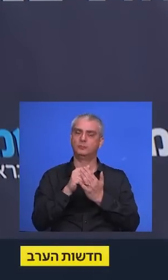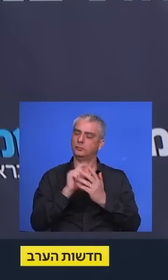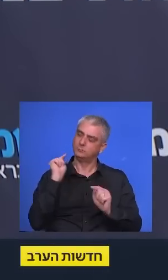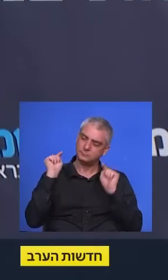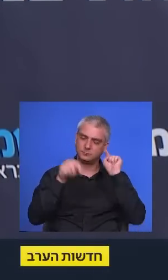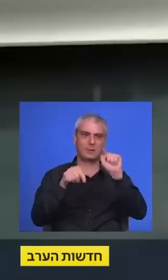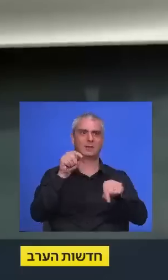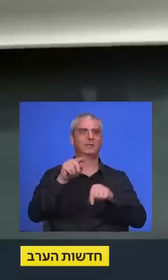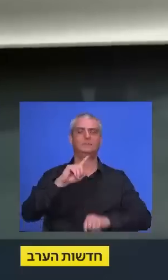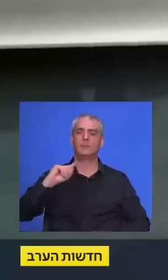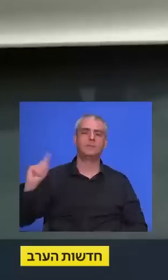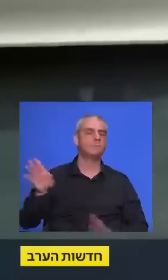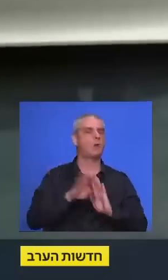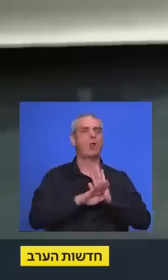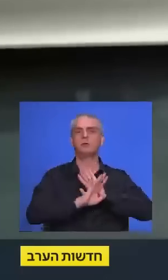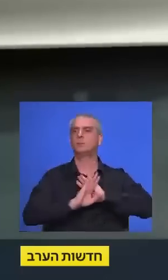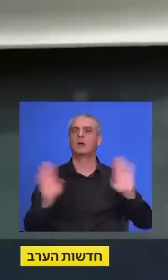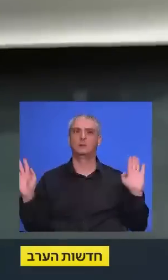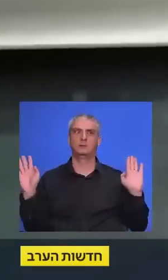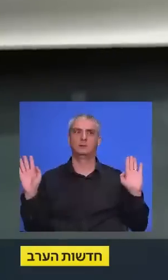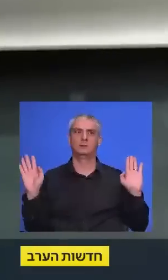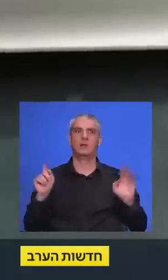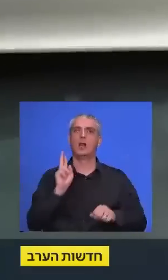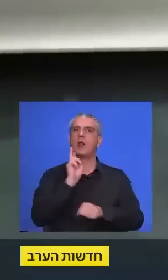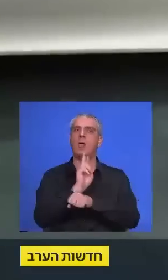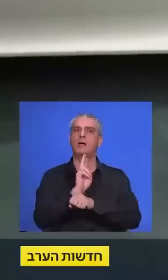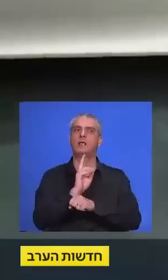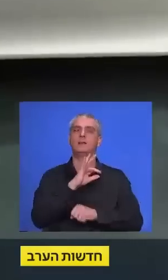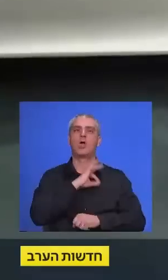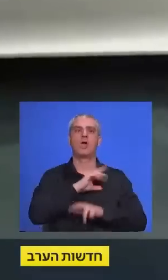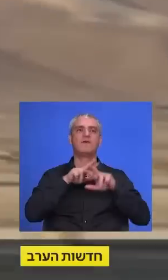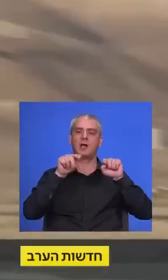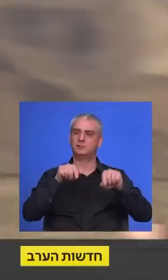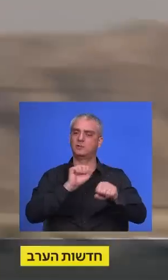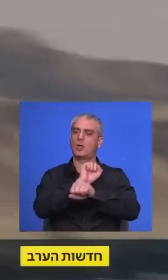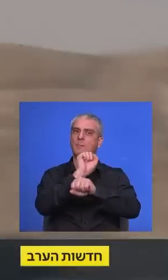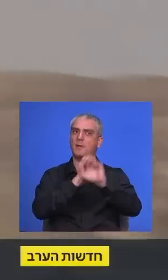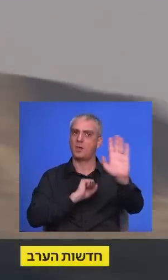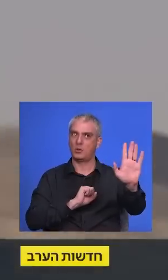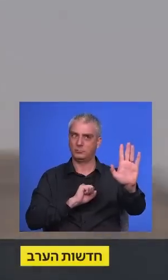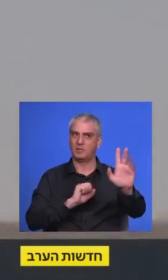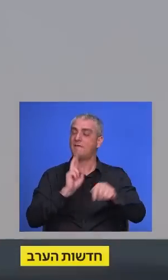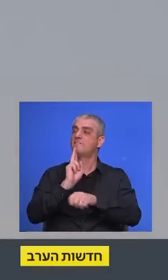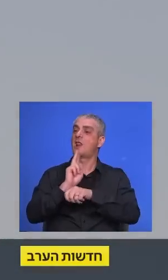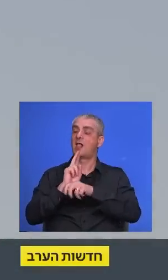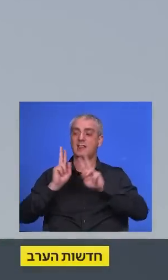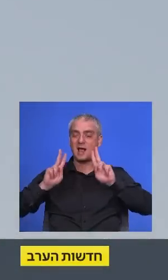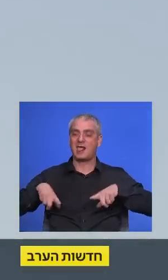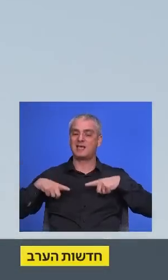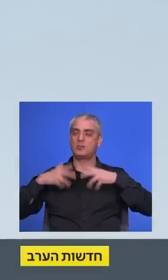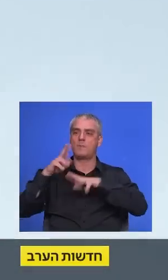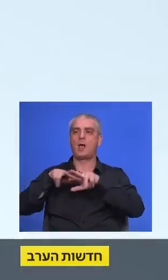ולהתייצב בכל תנאי. להגן על אופי הארץ הזו במחאות ולהגן על קיום הארץ